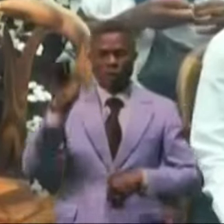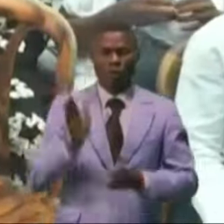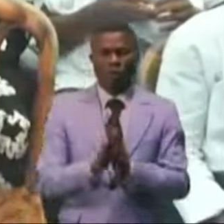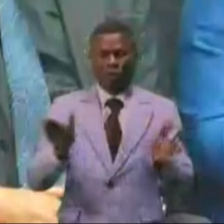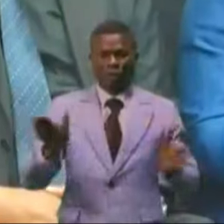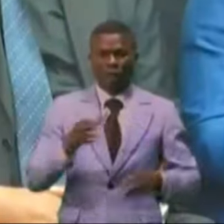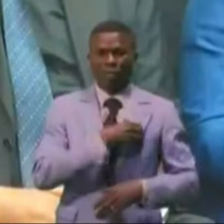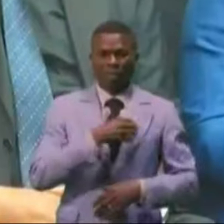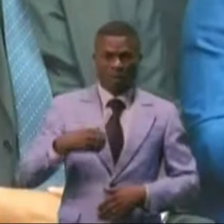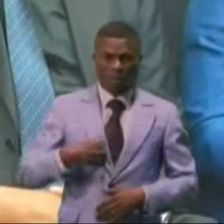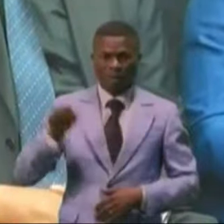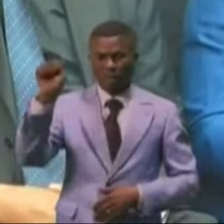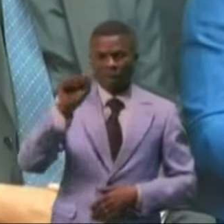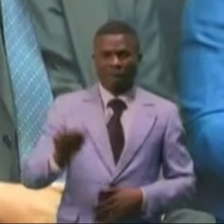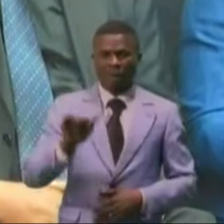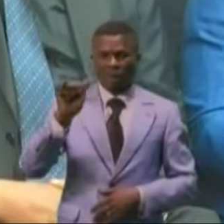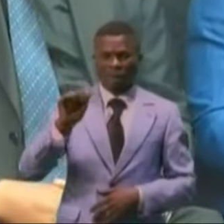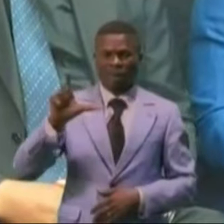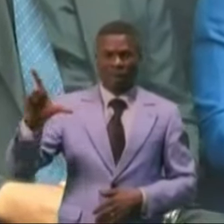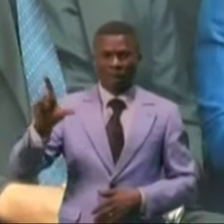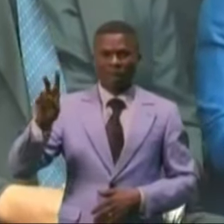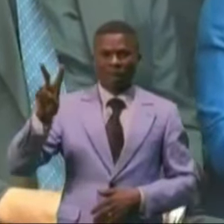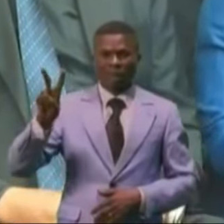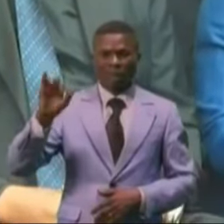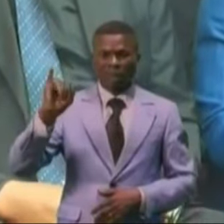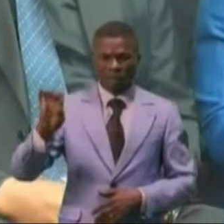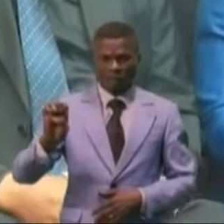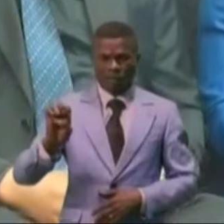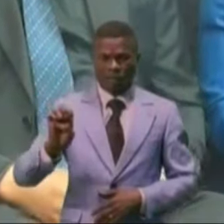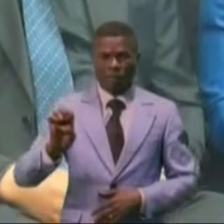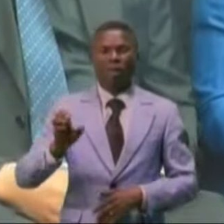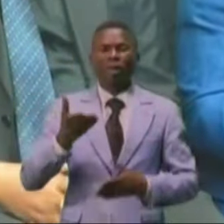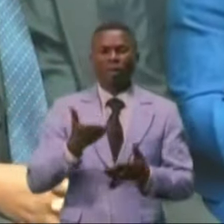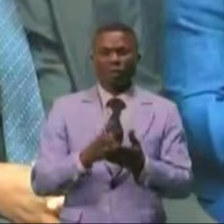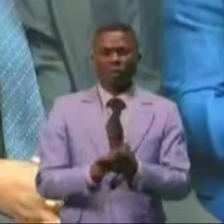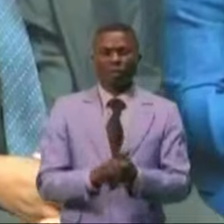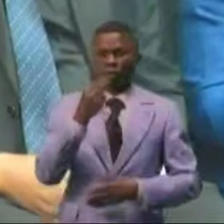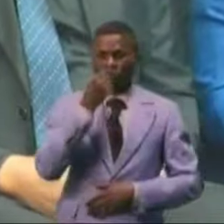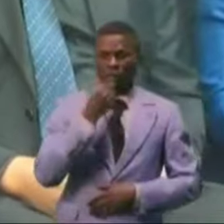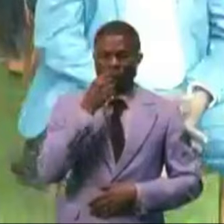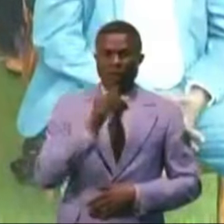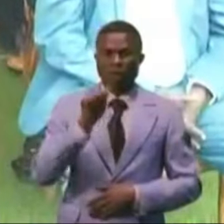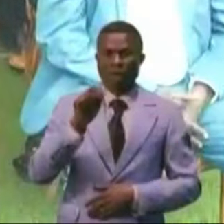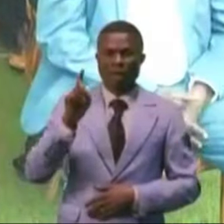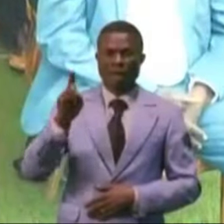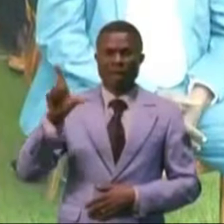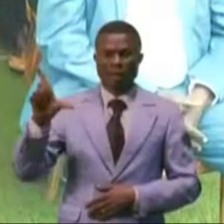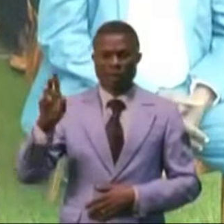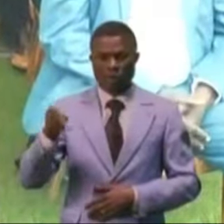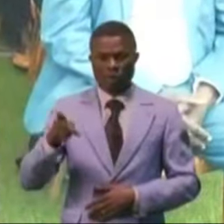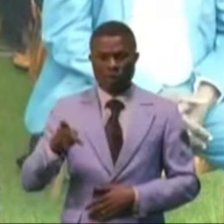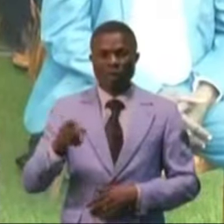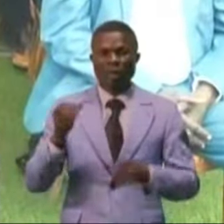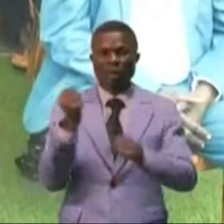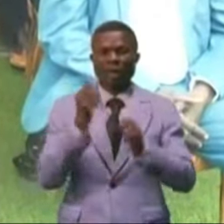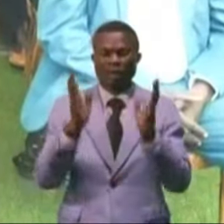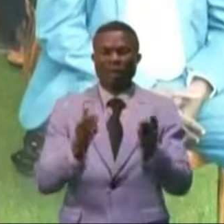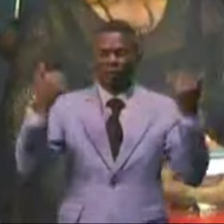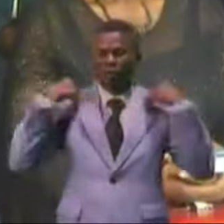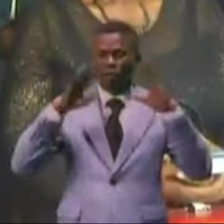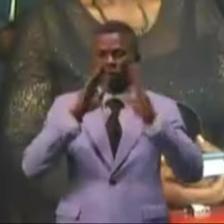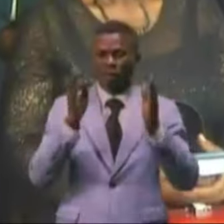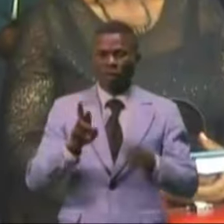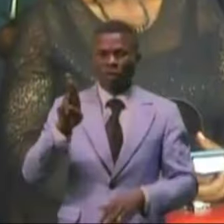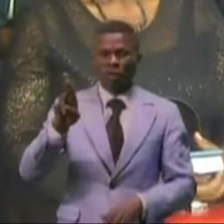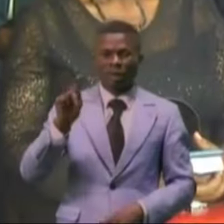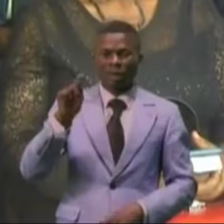l'RTNC, Madame Sylvie Elenge Niembo, avec à ses côtés son adjoint Joseph Adolphe Voto. Les agents et cadres de l'RTNC,